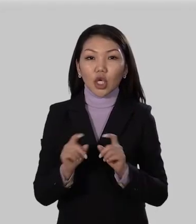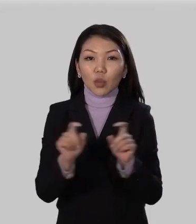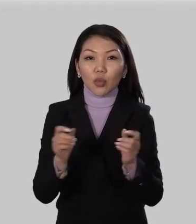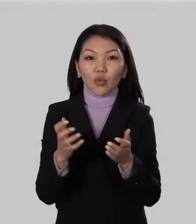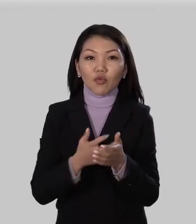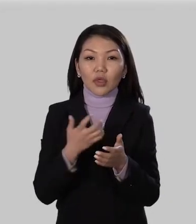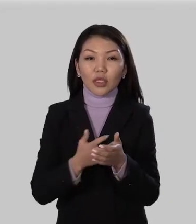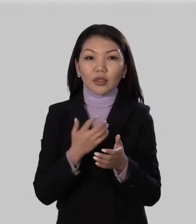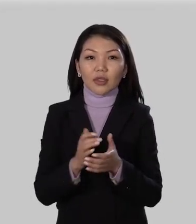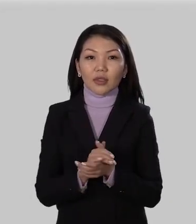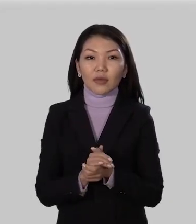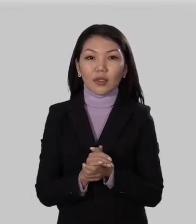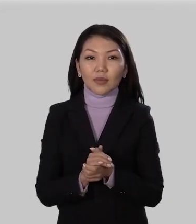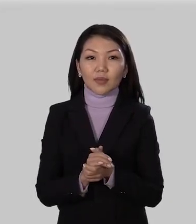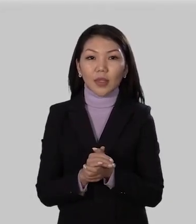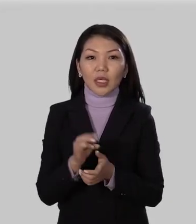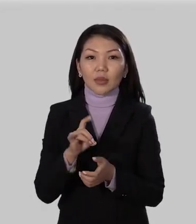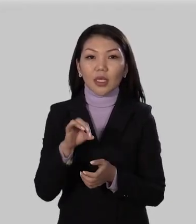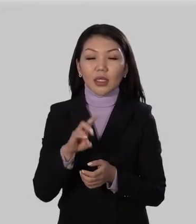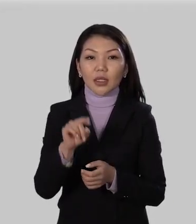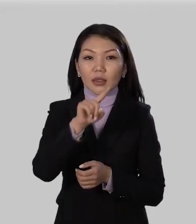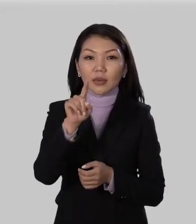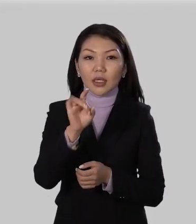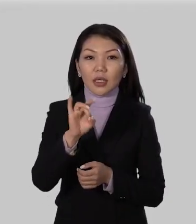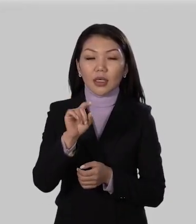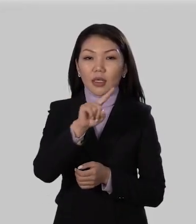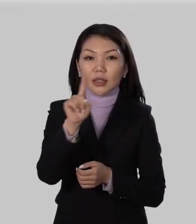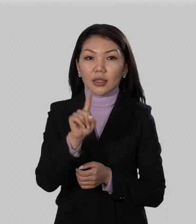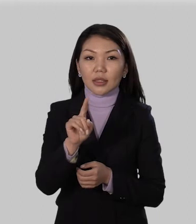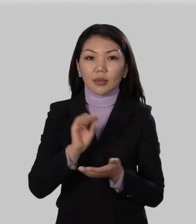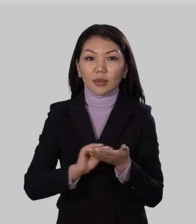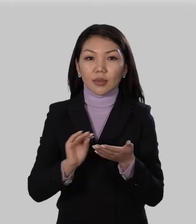Разбронила. Пишем «з» в приставке перед звонким «б».